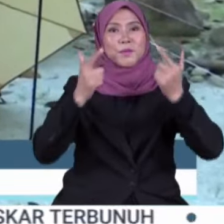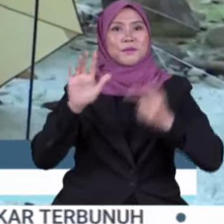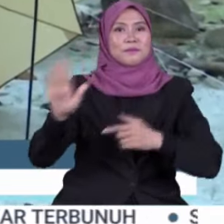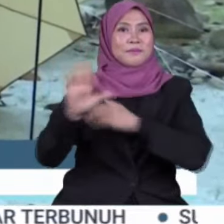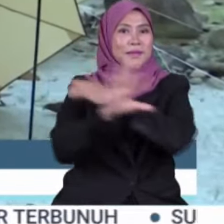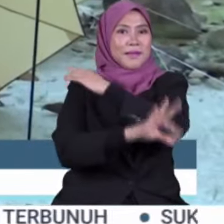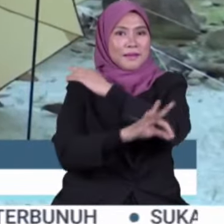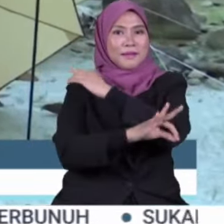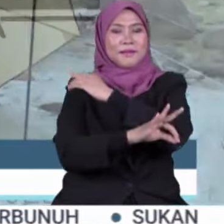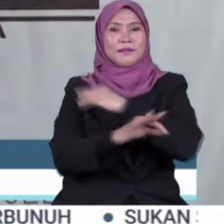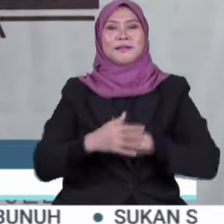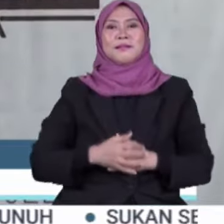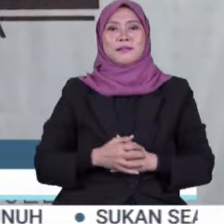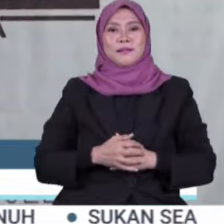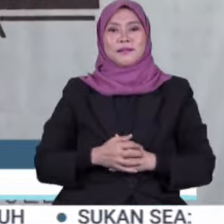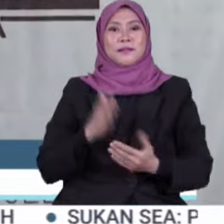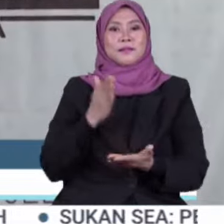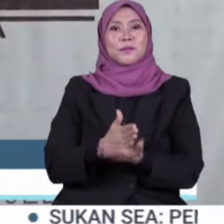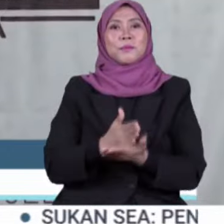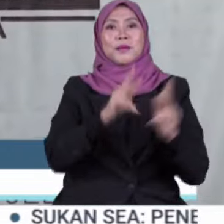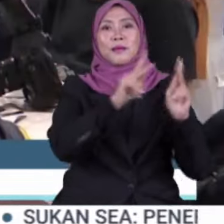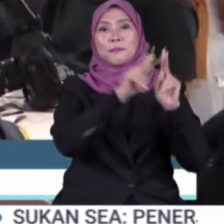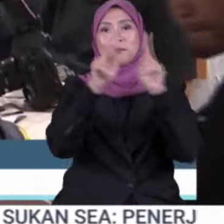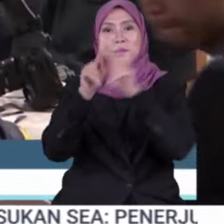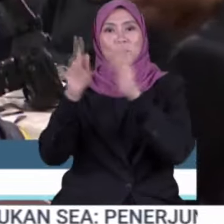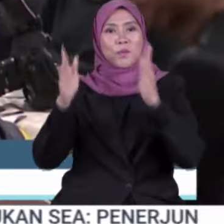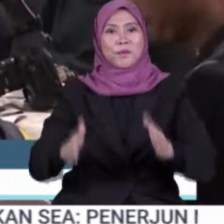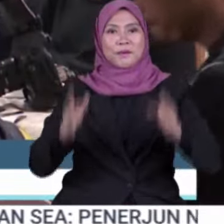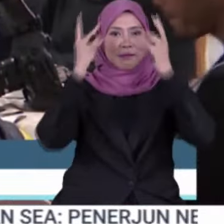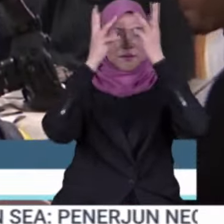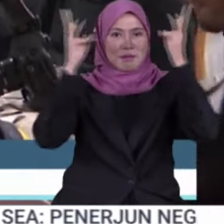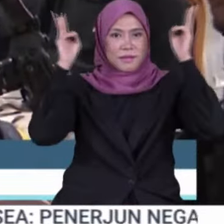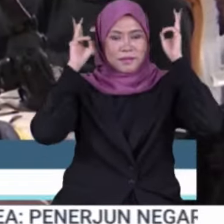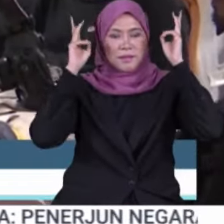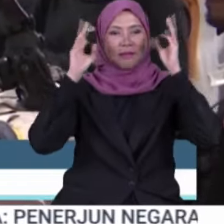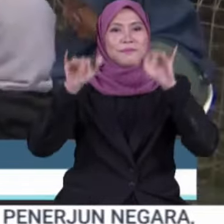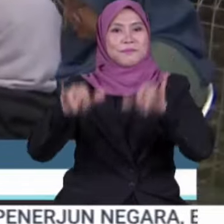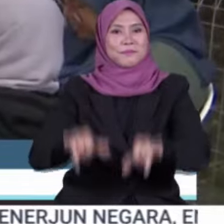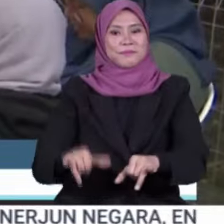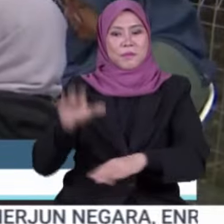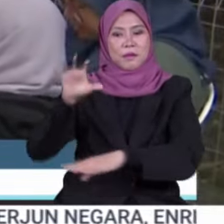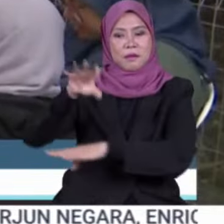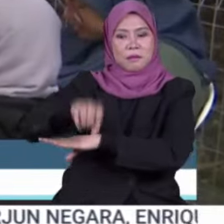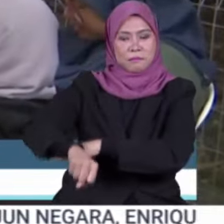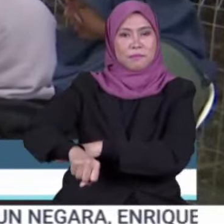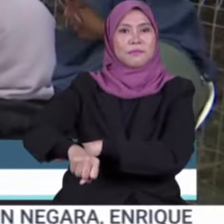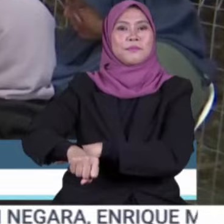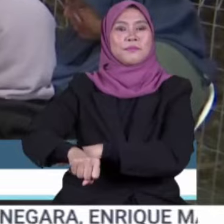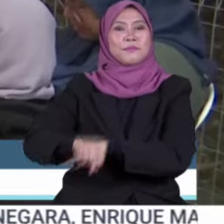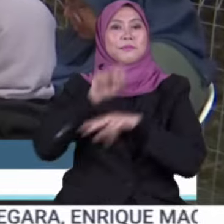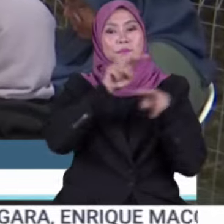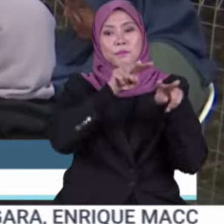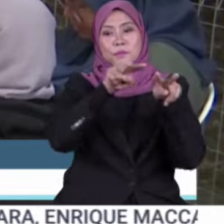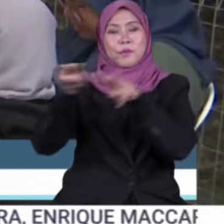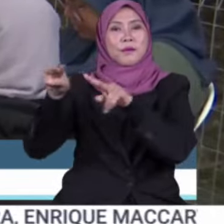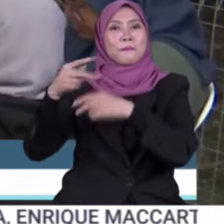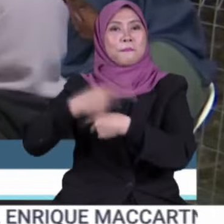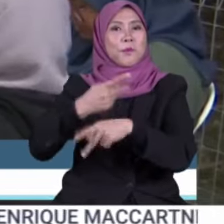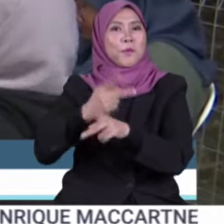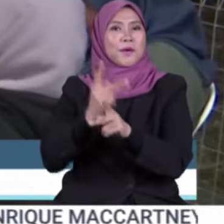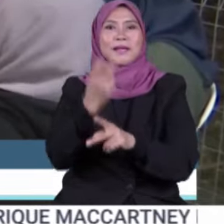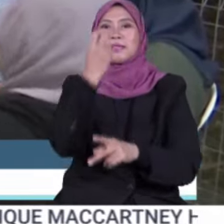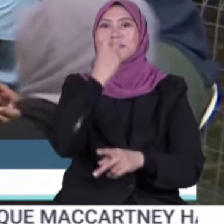pepatih. Antaranya singgah ke kampung orang asli Tohor, bermalam di Taman Negeri Kenaboi, juga meninjau produk berasaskan